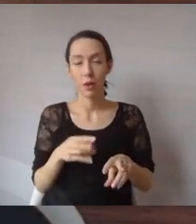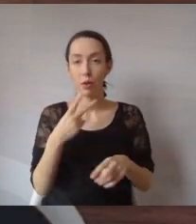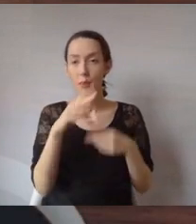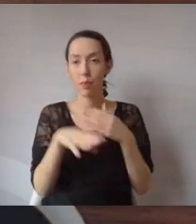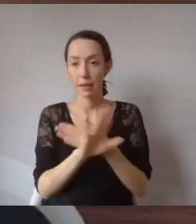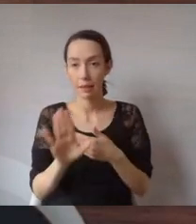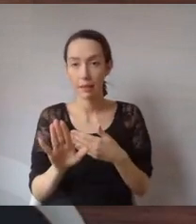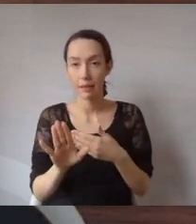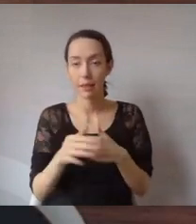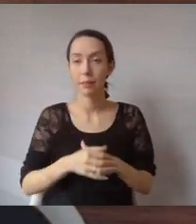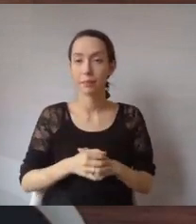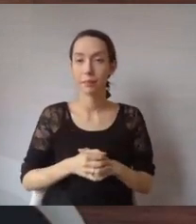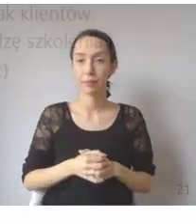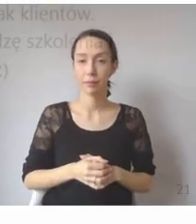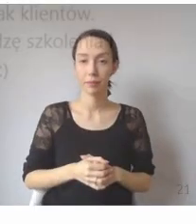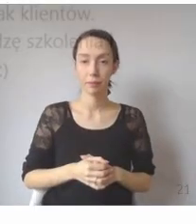prezentacji.